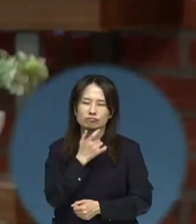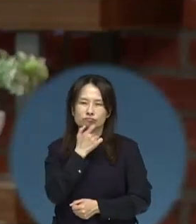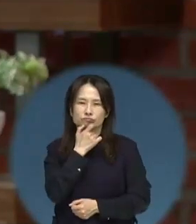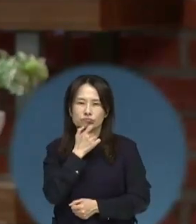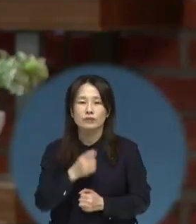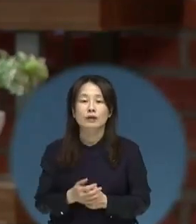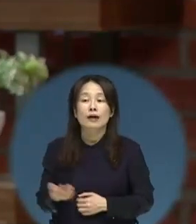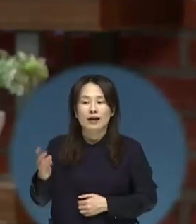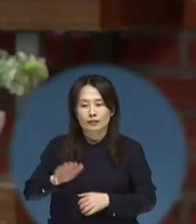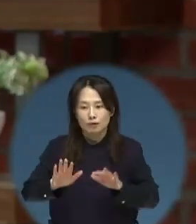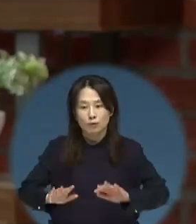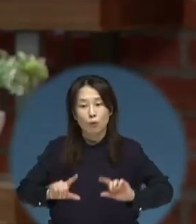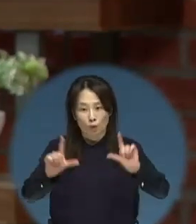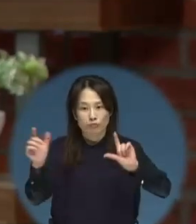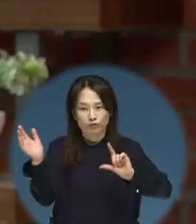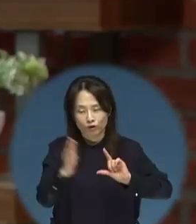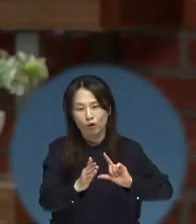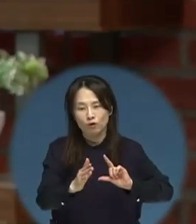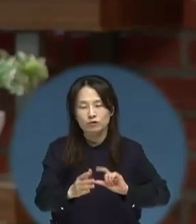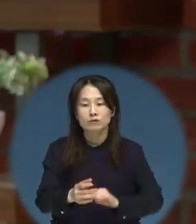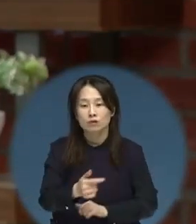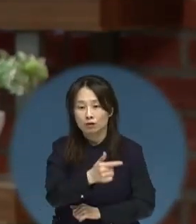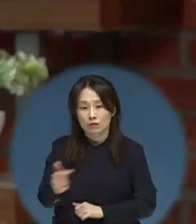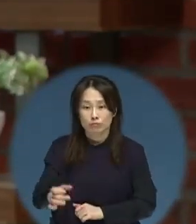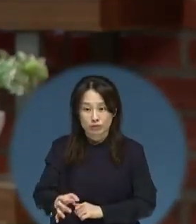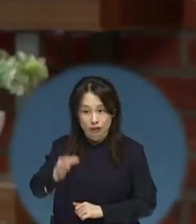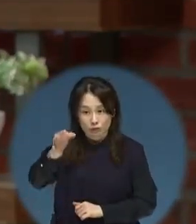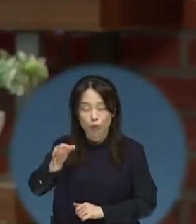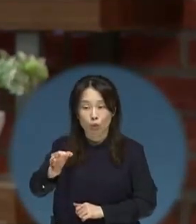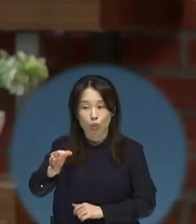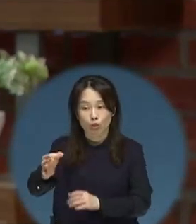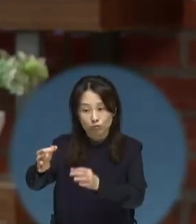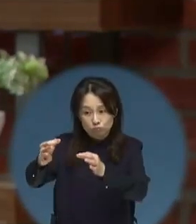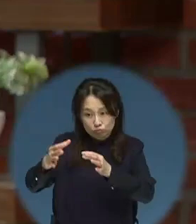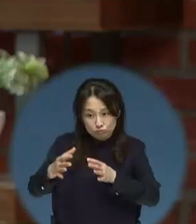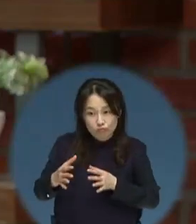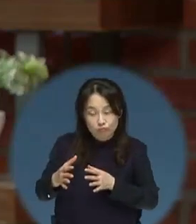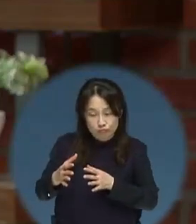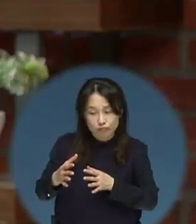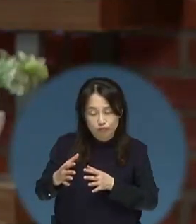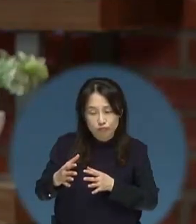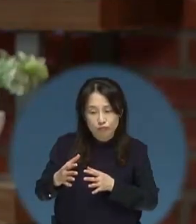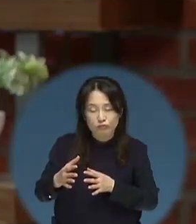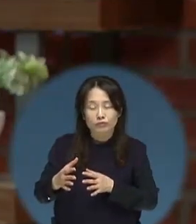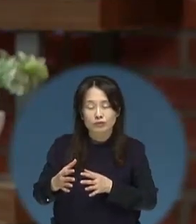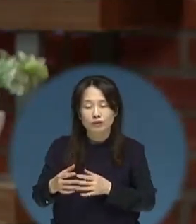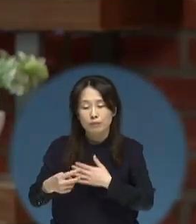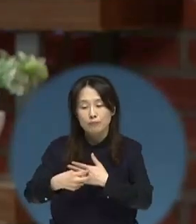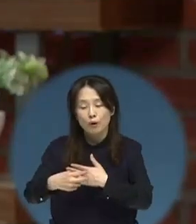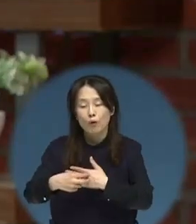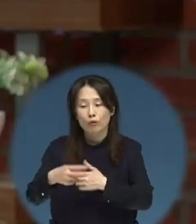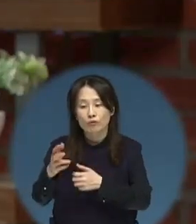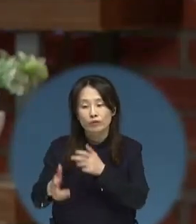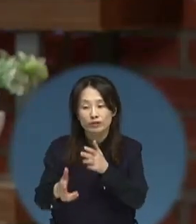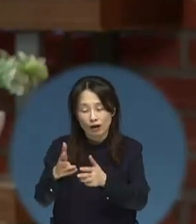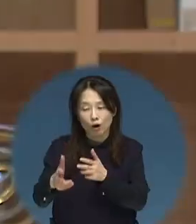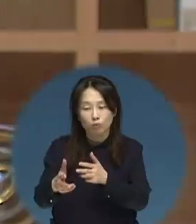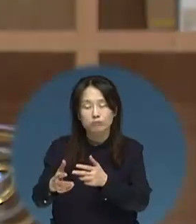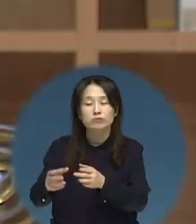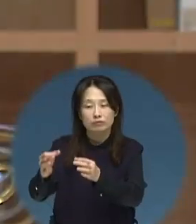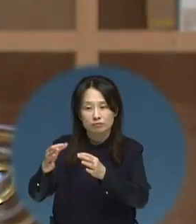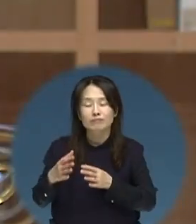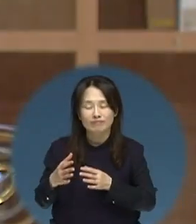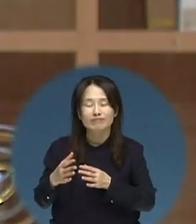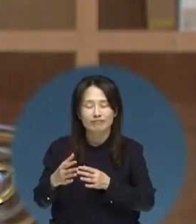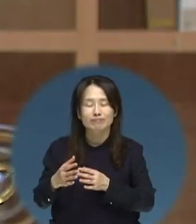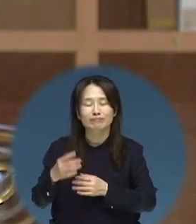지금은 올해부터는 받기로 이사회에서 승인이 돼서 소액 기부 문화와 함께 이제 병원 프로젝트는 함께 하자고 이야기가 되고 있어요.